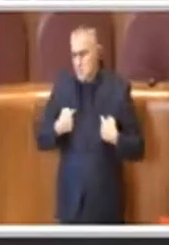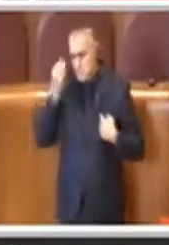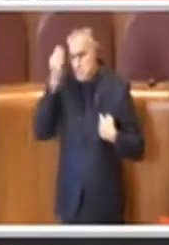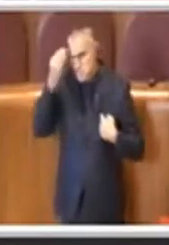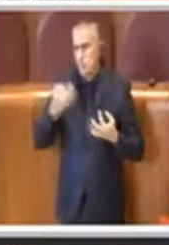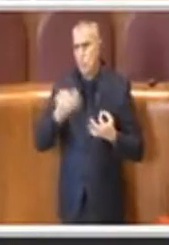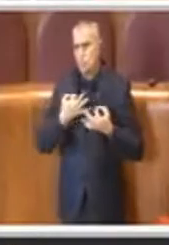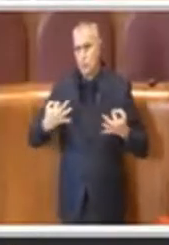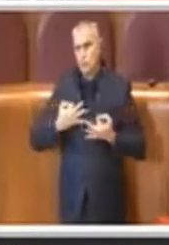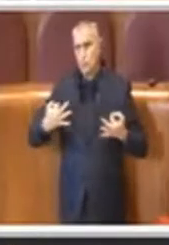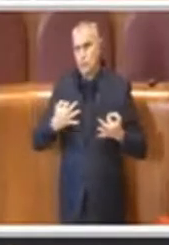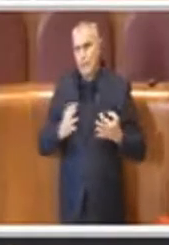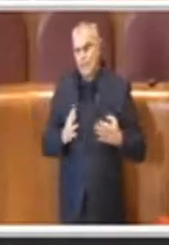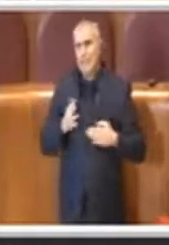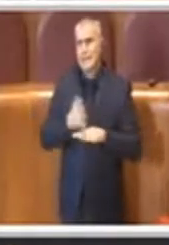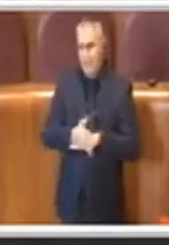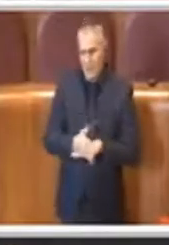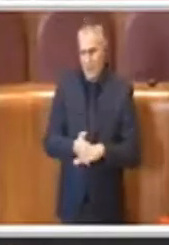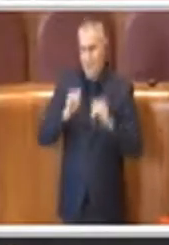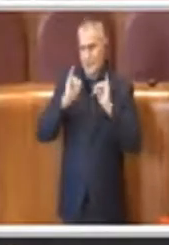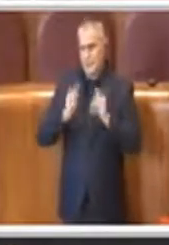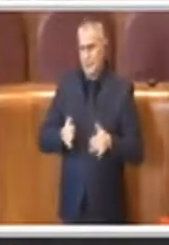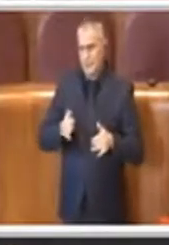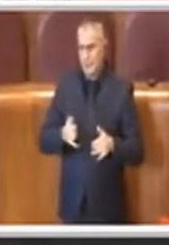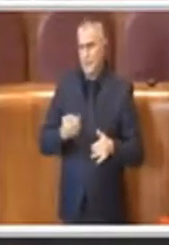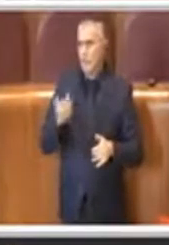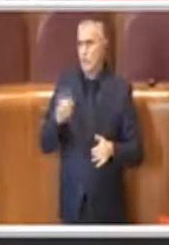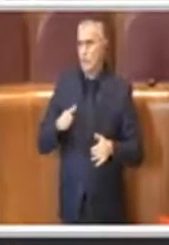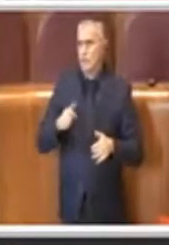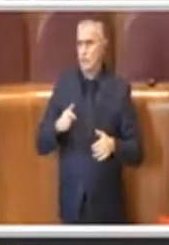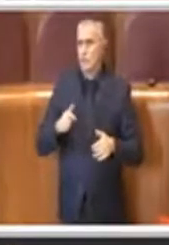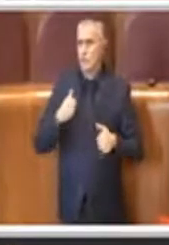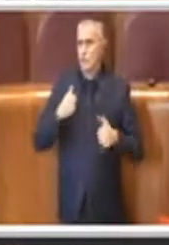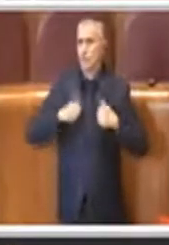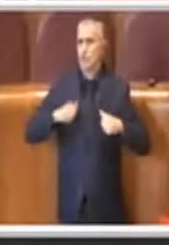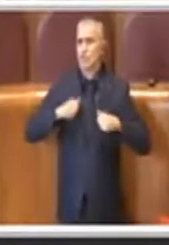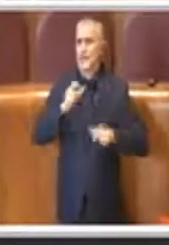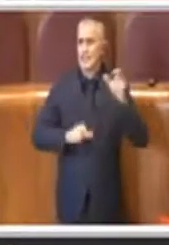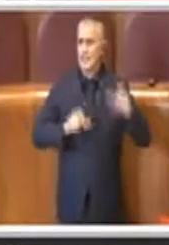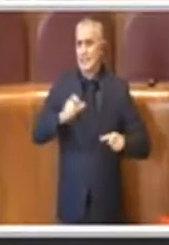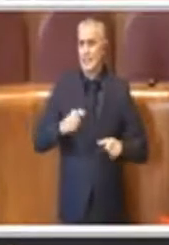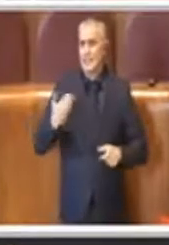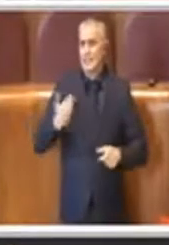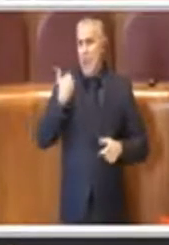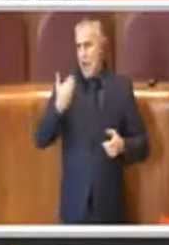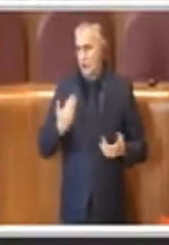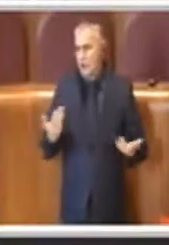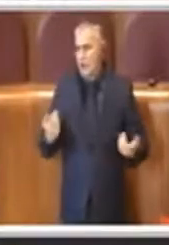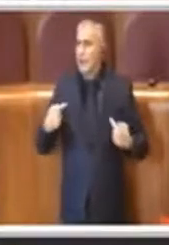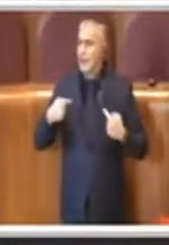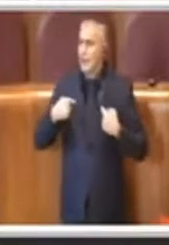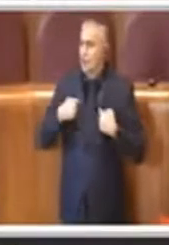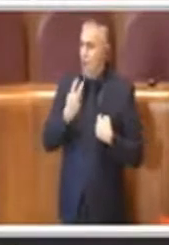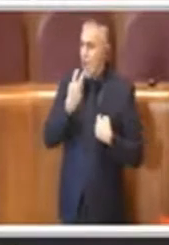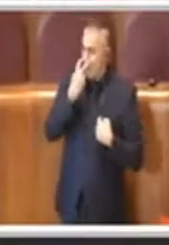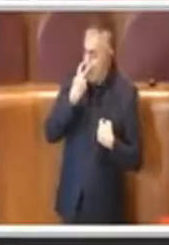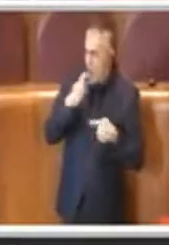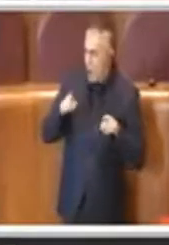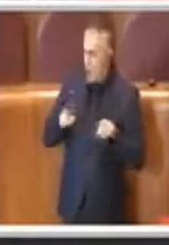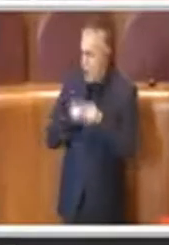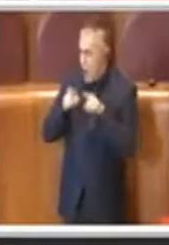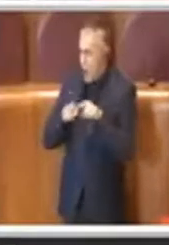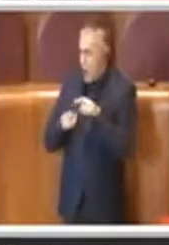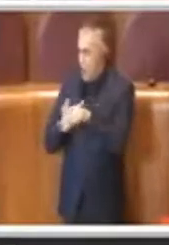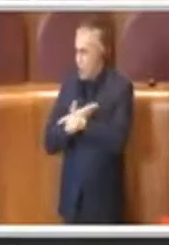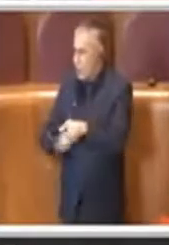per evitare un danno ai cittadini. E certo, io non sono un avvocato come lui e non conosco le fasi giuridiche che attraversa